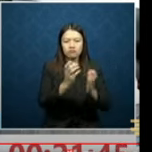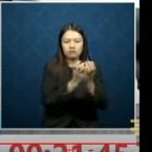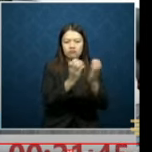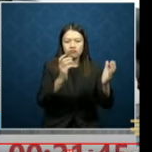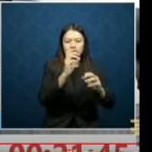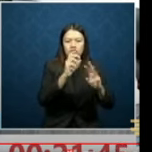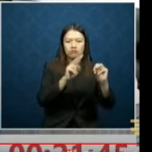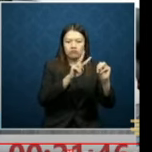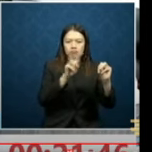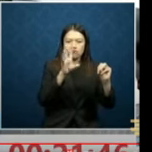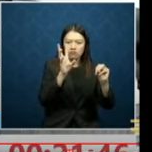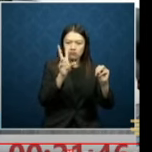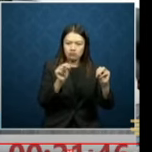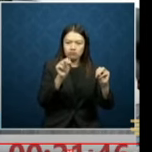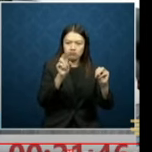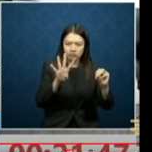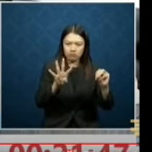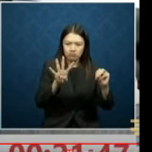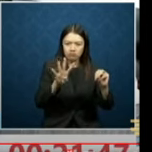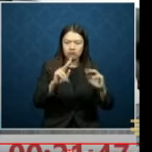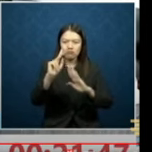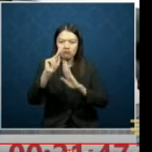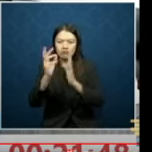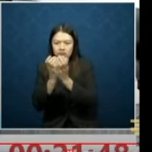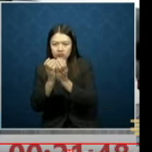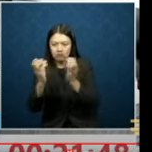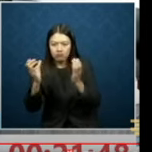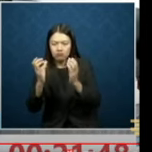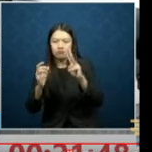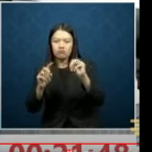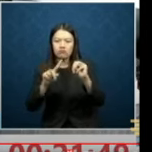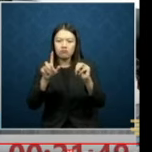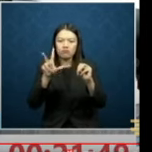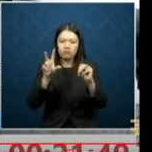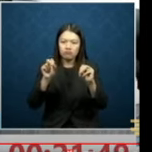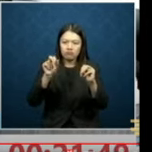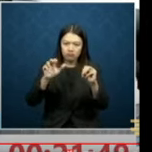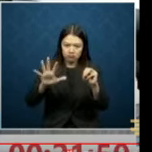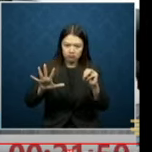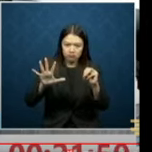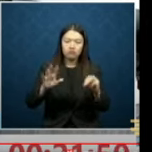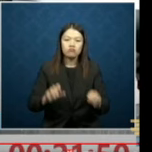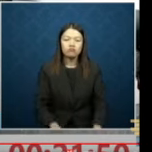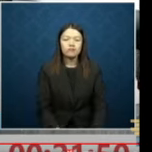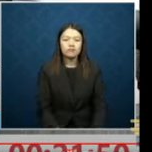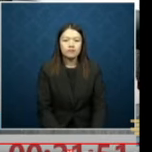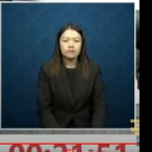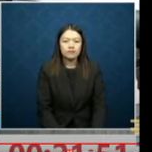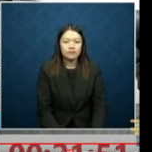า234กับรัฐธรรมนูญมาตรา235